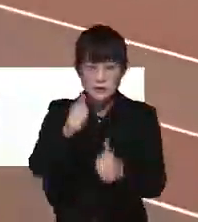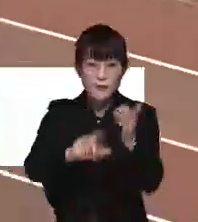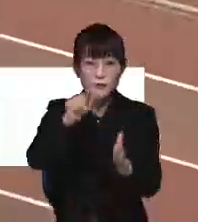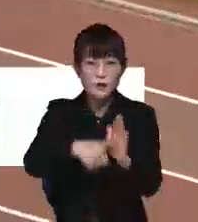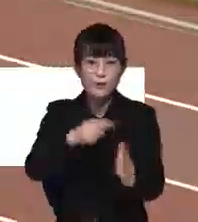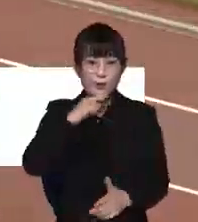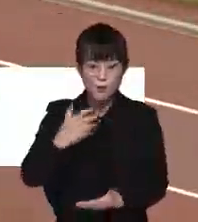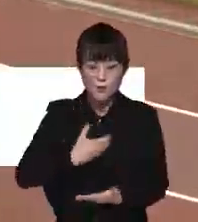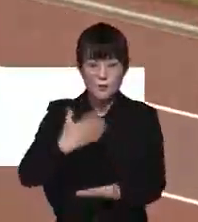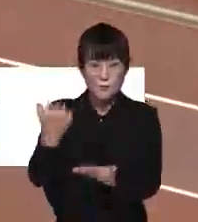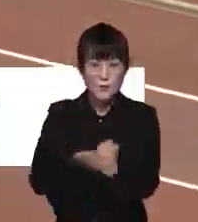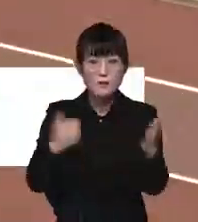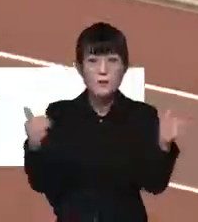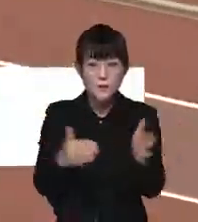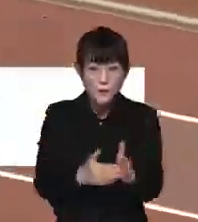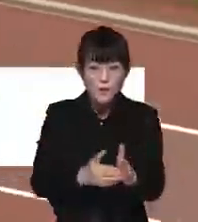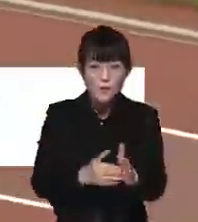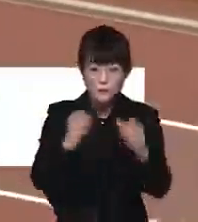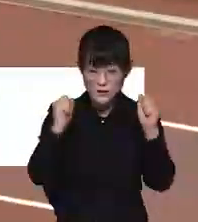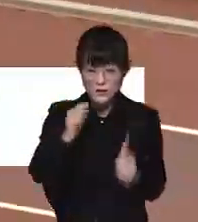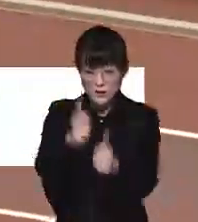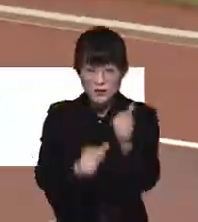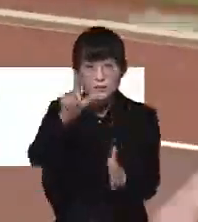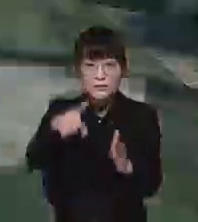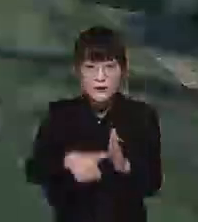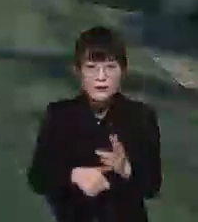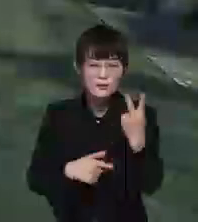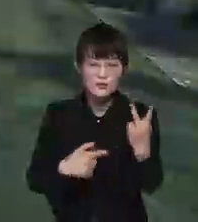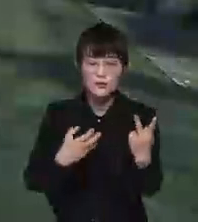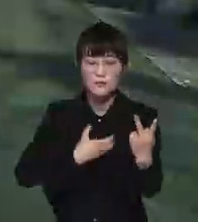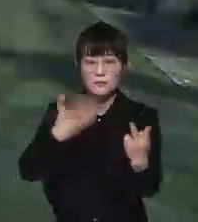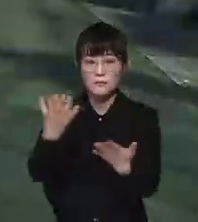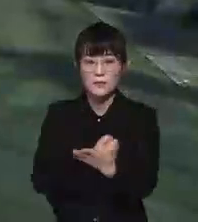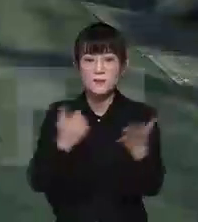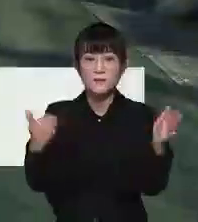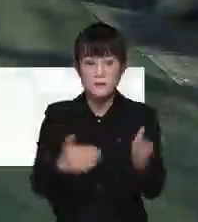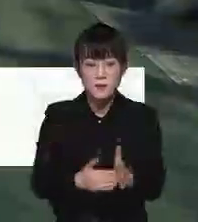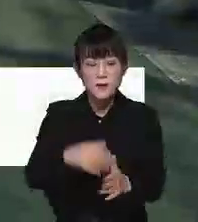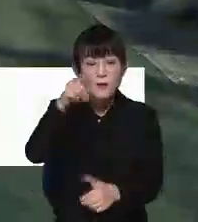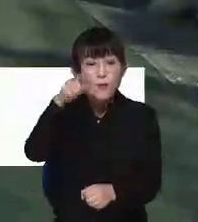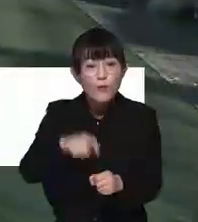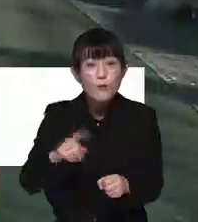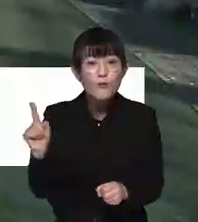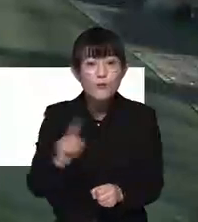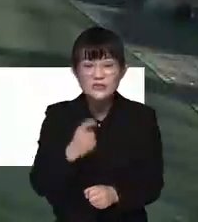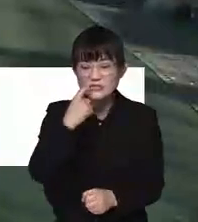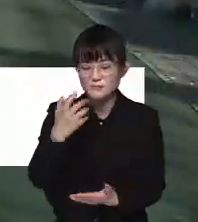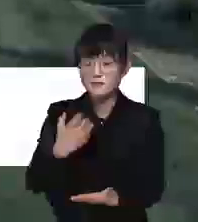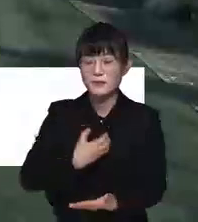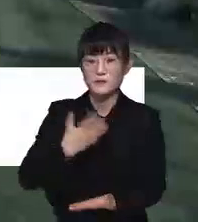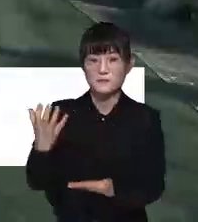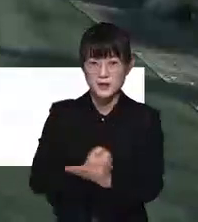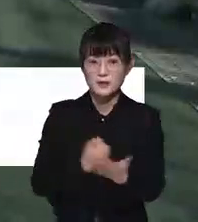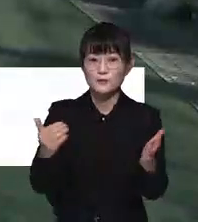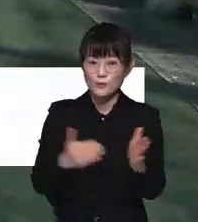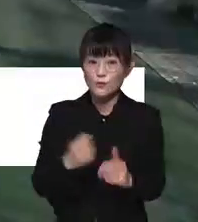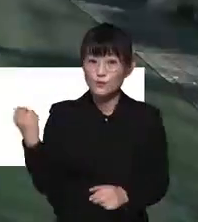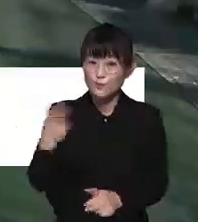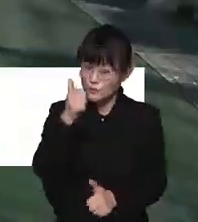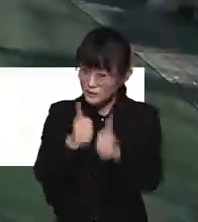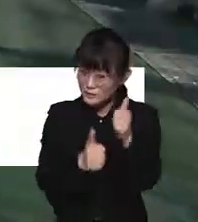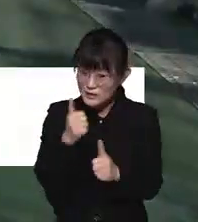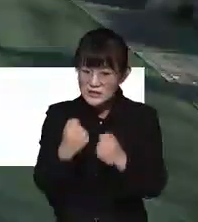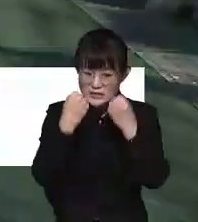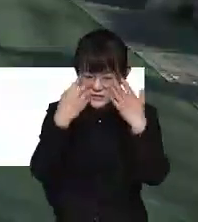전국체전을 제패했고 대회 2관왕을 달성했습니다. 우리 목표는 금메달 플러스 대회 기록까지. 대회 기록을 세우면 좀 더